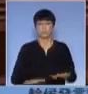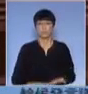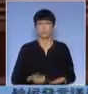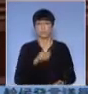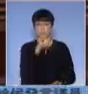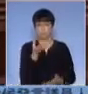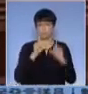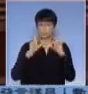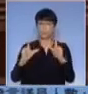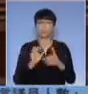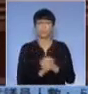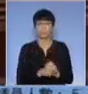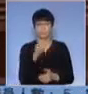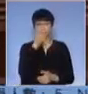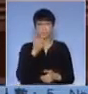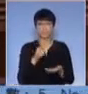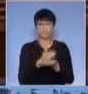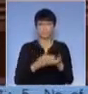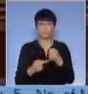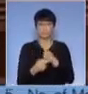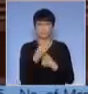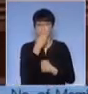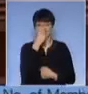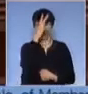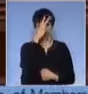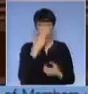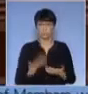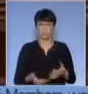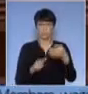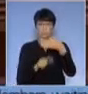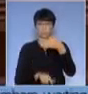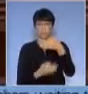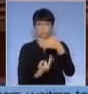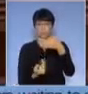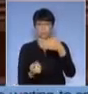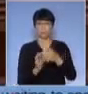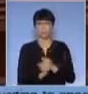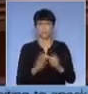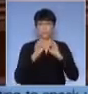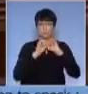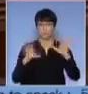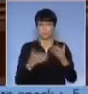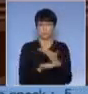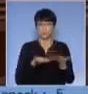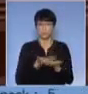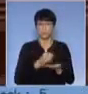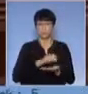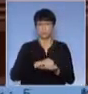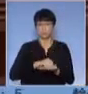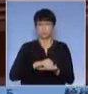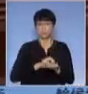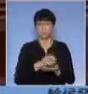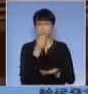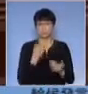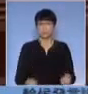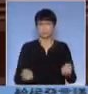覆如下。問題的第一部分，特區政府已經在今年3月30日的聲明重申，任何有關港獨的主張